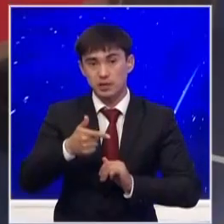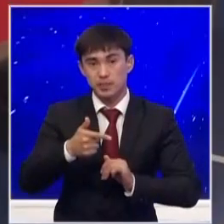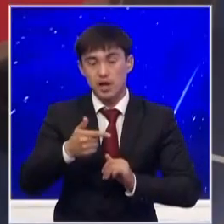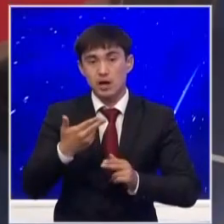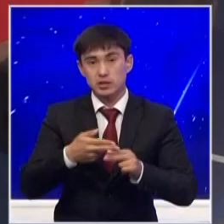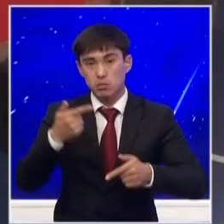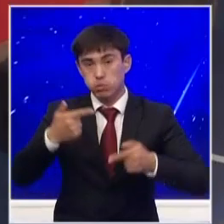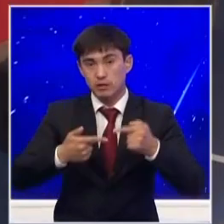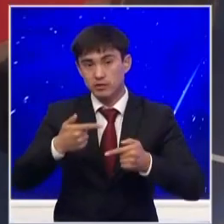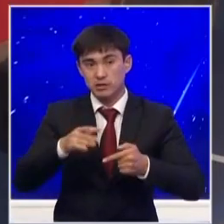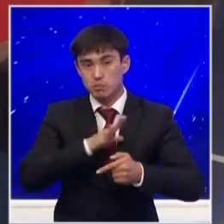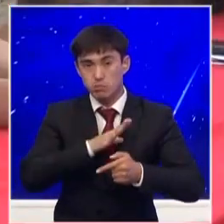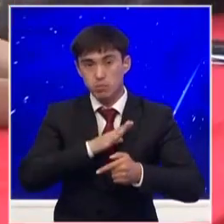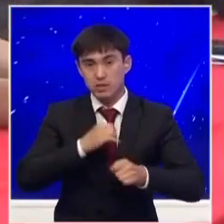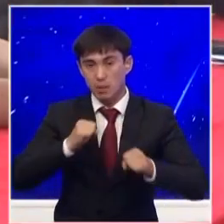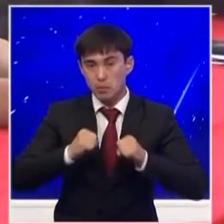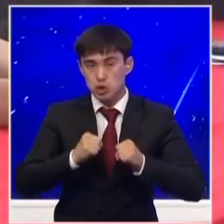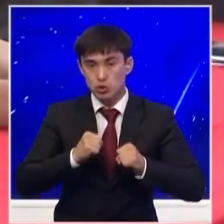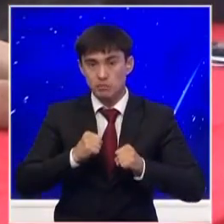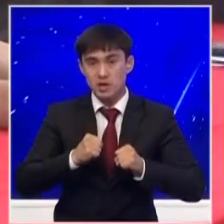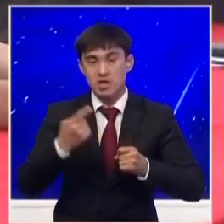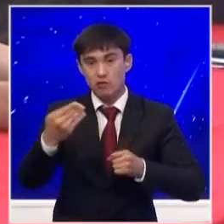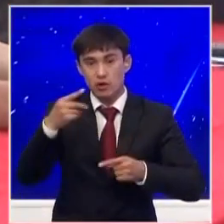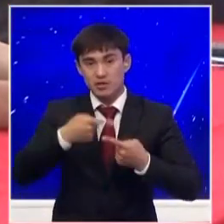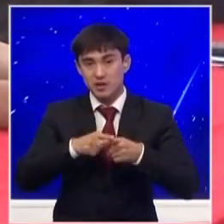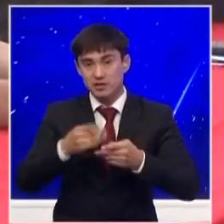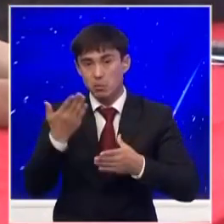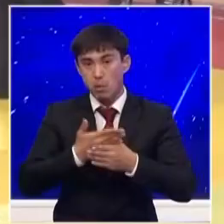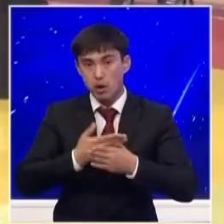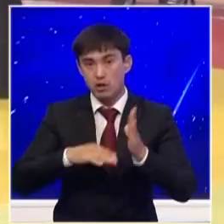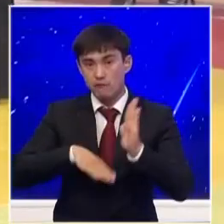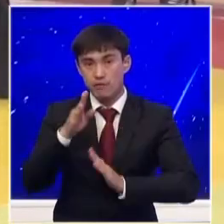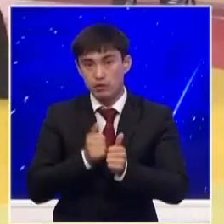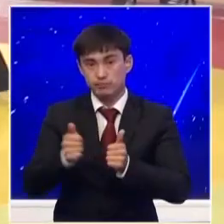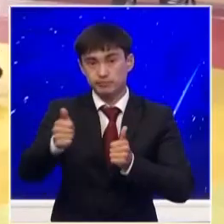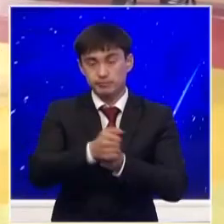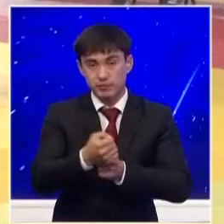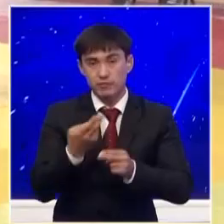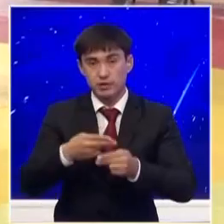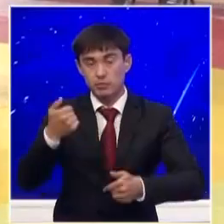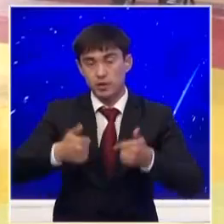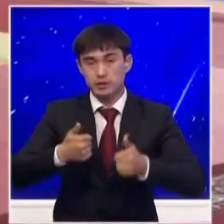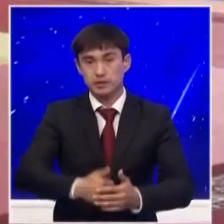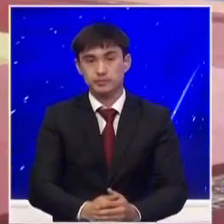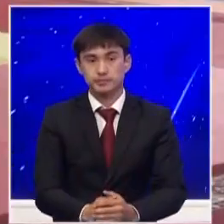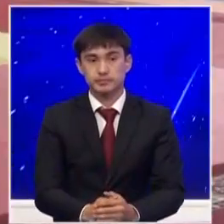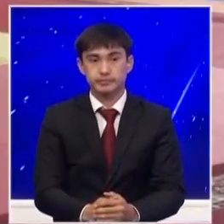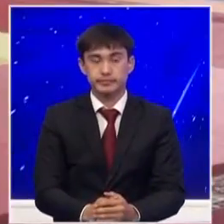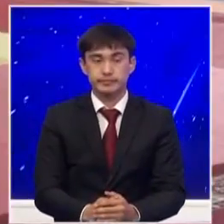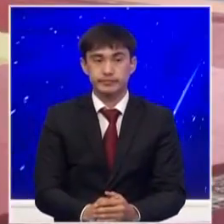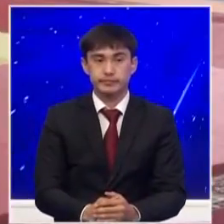Хотя противостояние было довольно напряженным, его техника все же помогла ему выйти победителем в этом поединке.